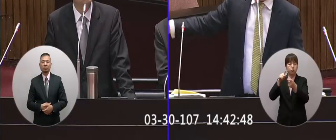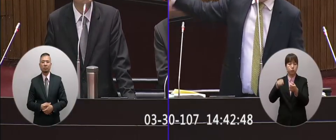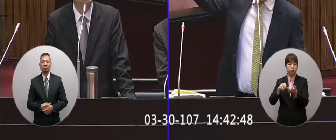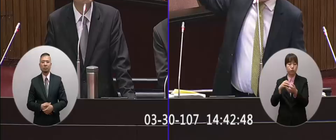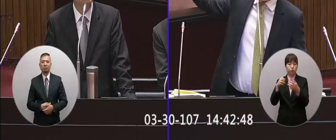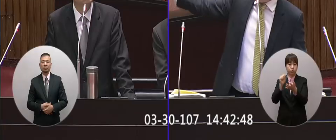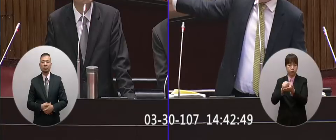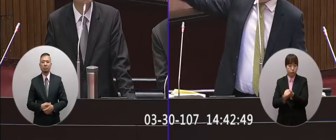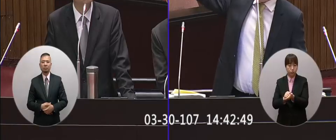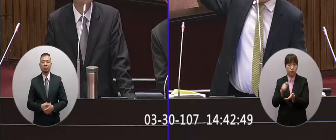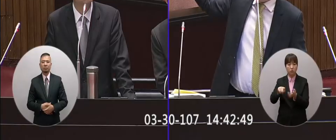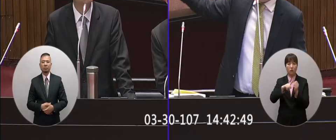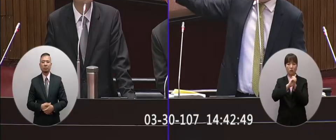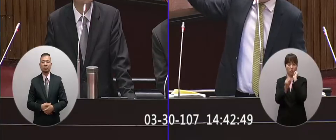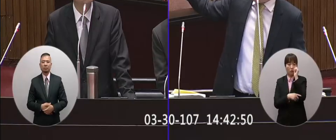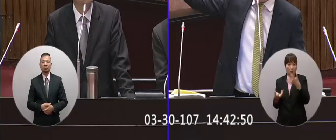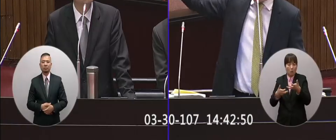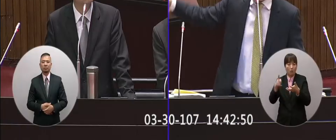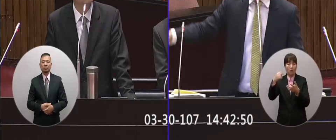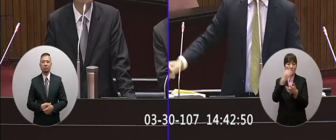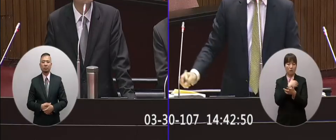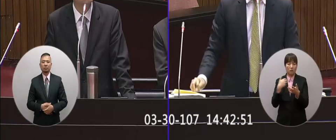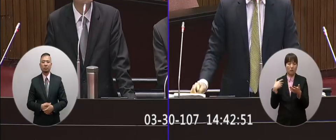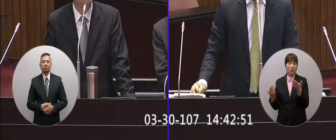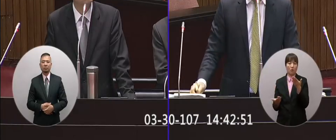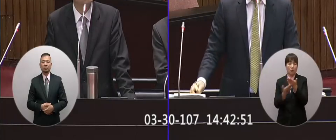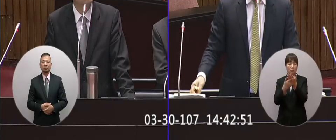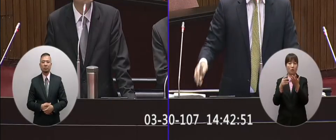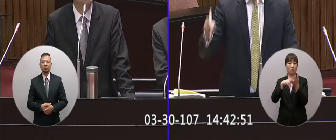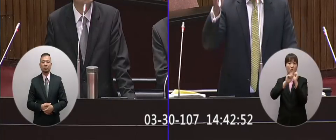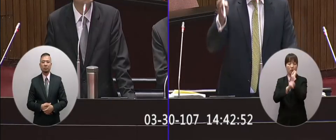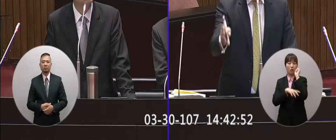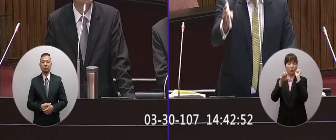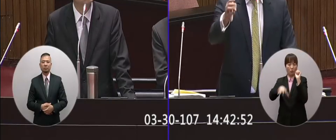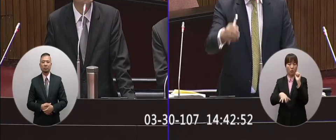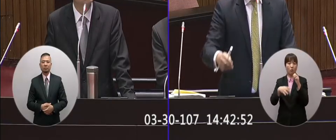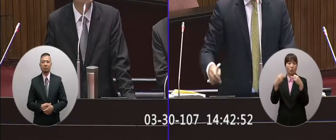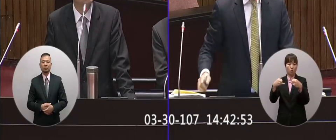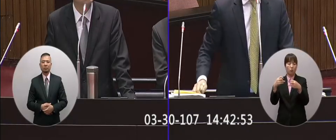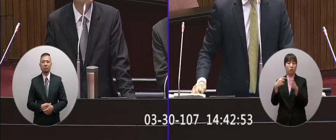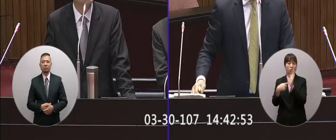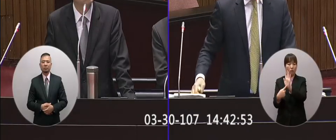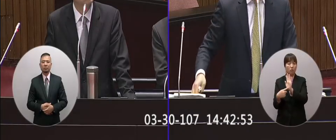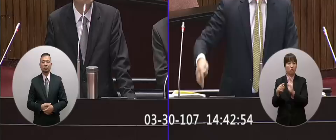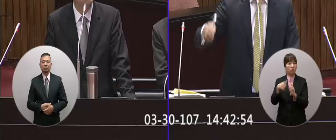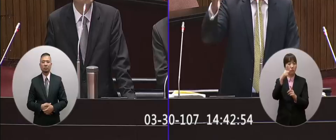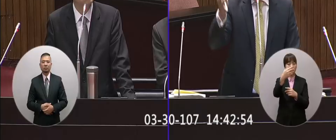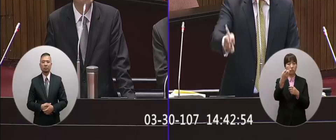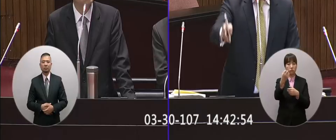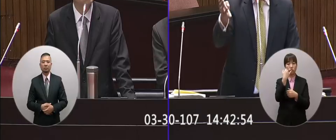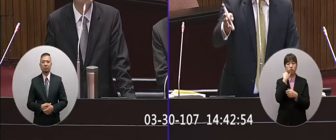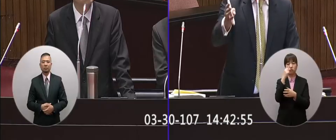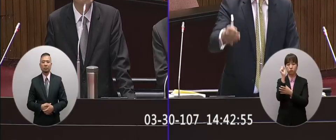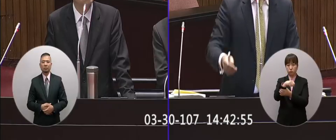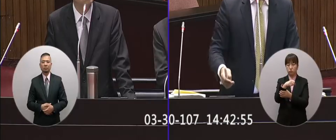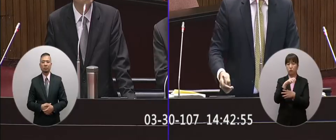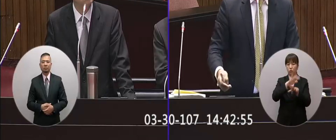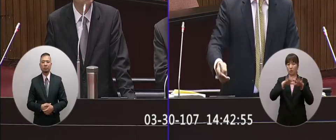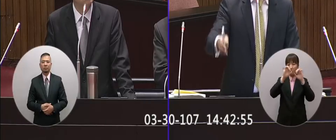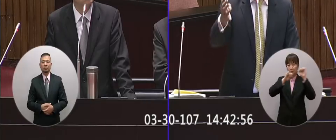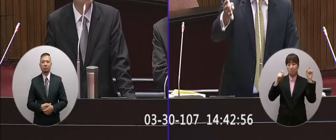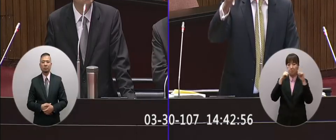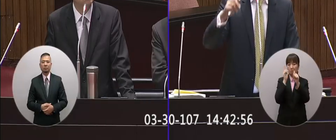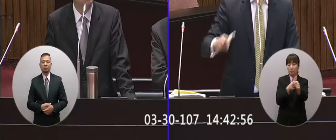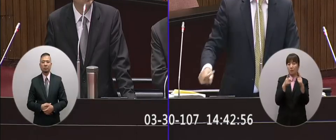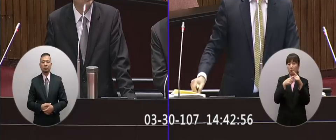告，凭什么法务部可以提到堂堂的国会殿堂里面来？院长，您能不能够承诺我，您会找人去了